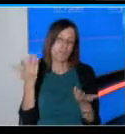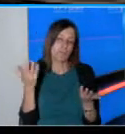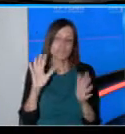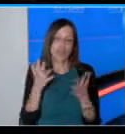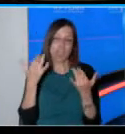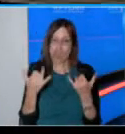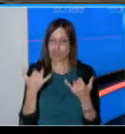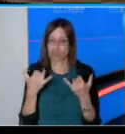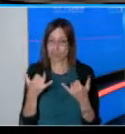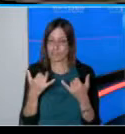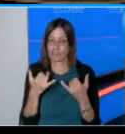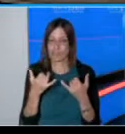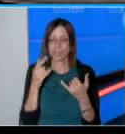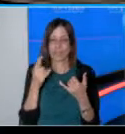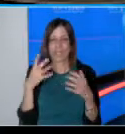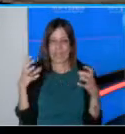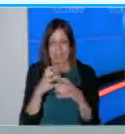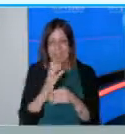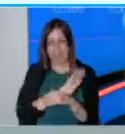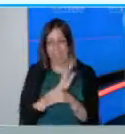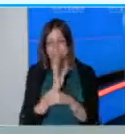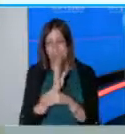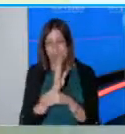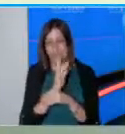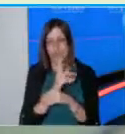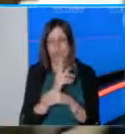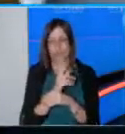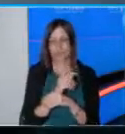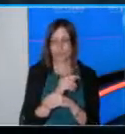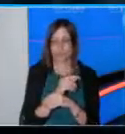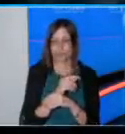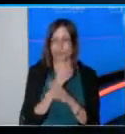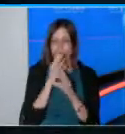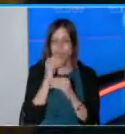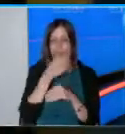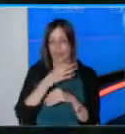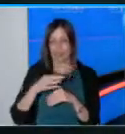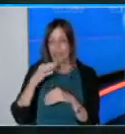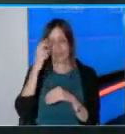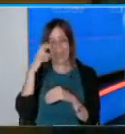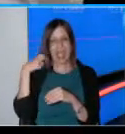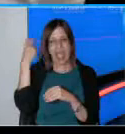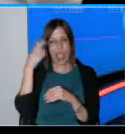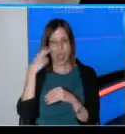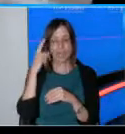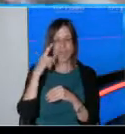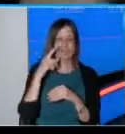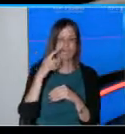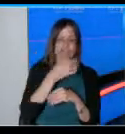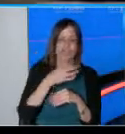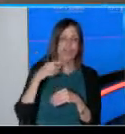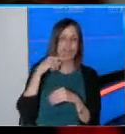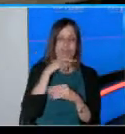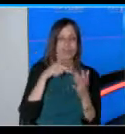להיות שעכשיו בעצם בקבינט הקורונה עלה בעצם שהיישובים הערביים הם היישובים האדומים, בגלל שבכל